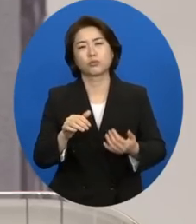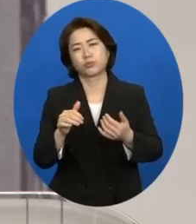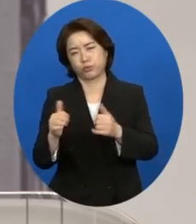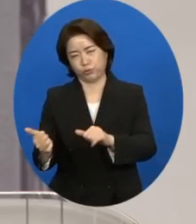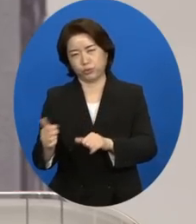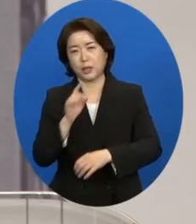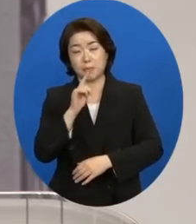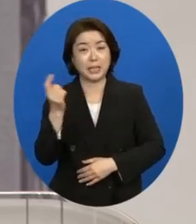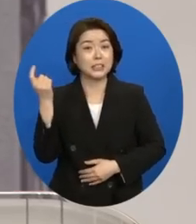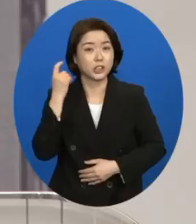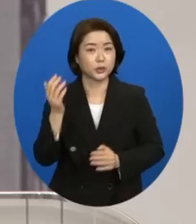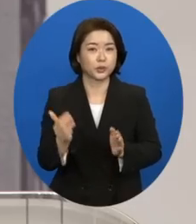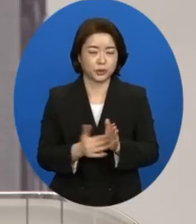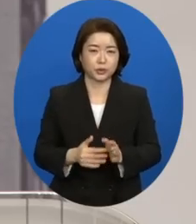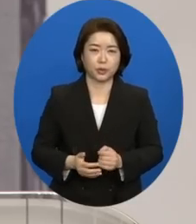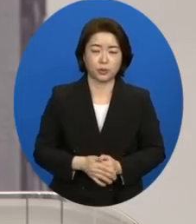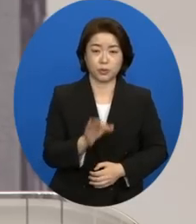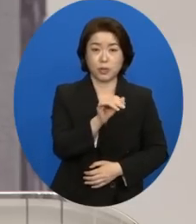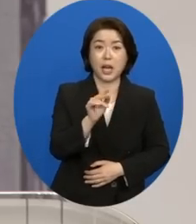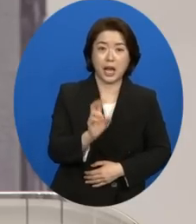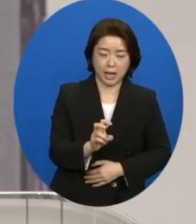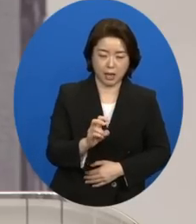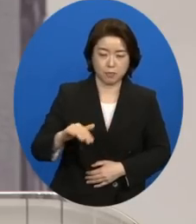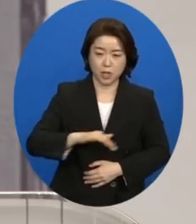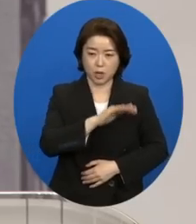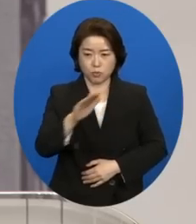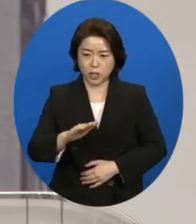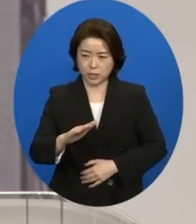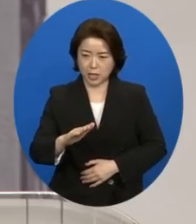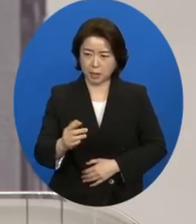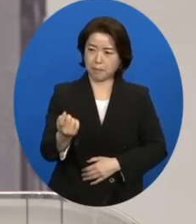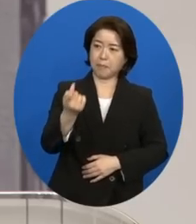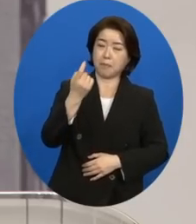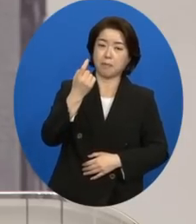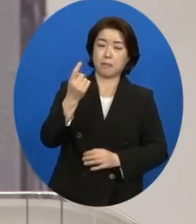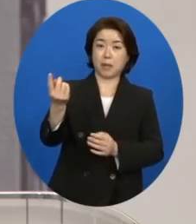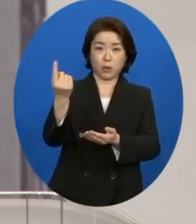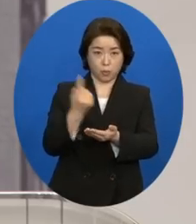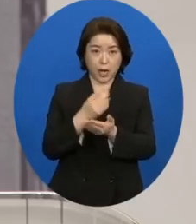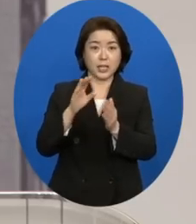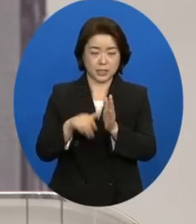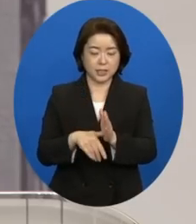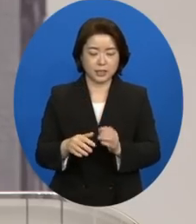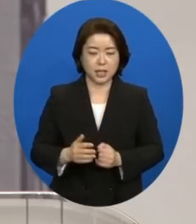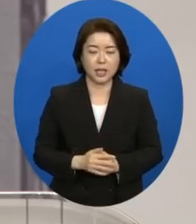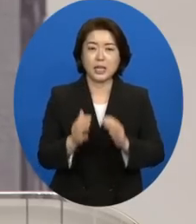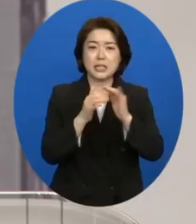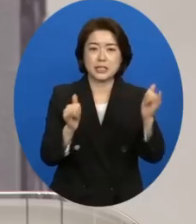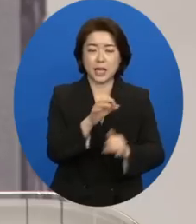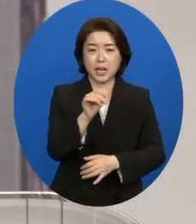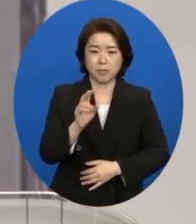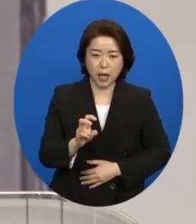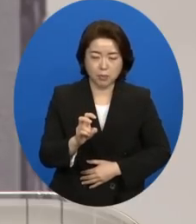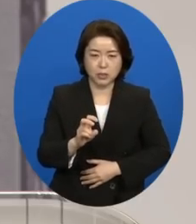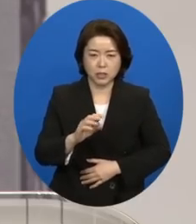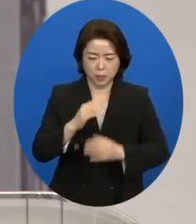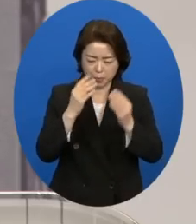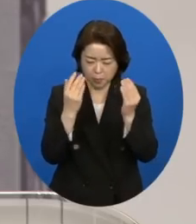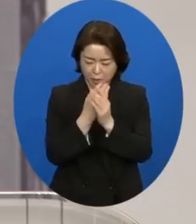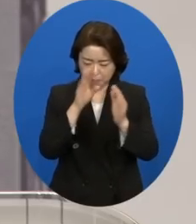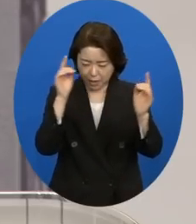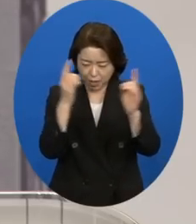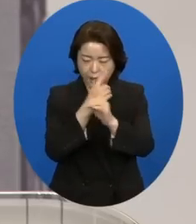들었습니다 이렇게 암이 우리에게 찾아왔을 때 아 인간은 그 암을 아직 정복하지 못했죠